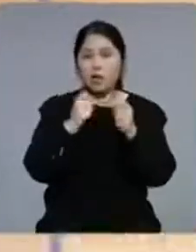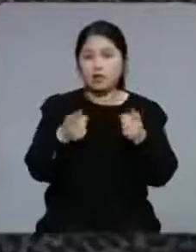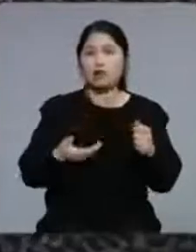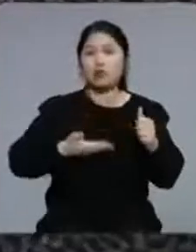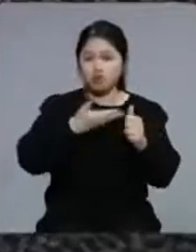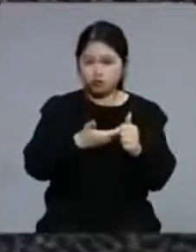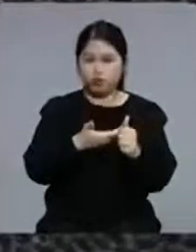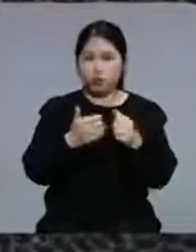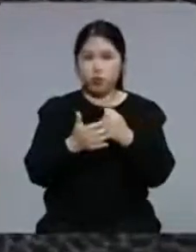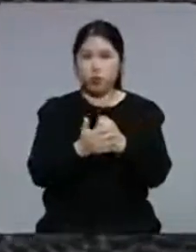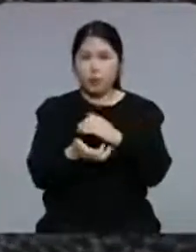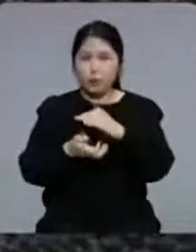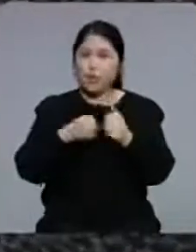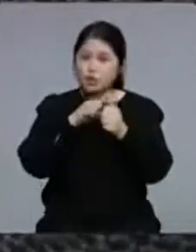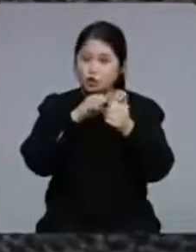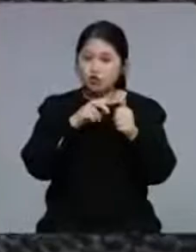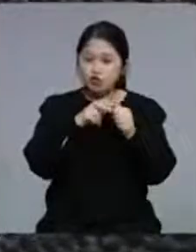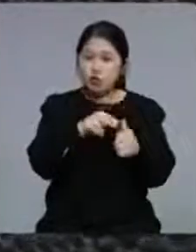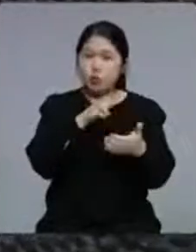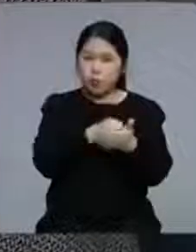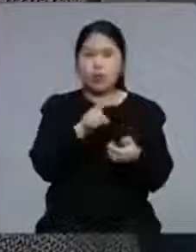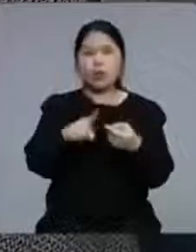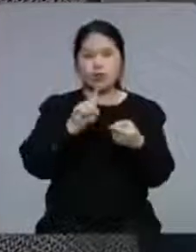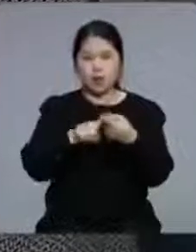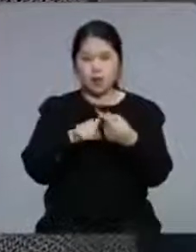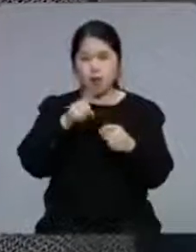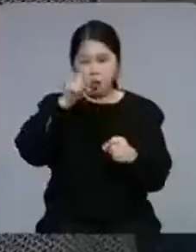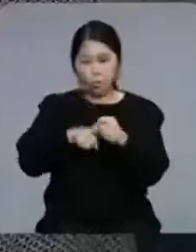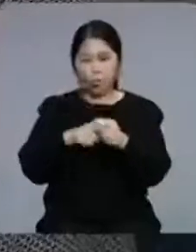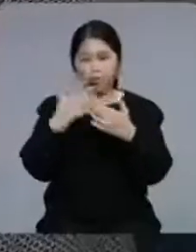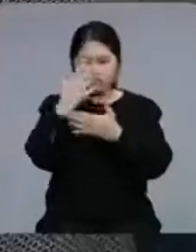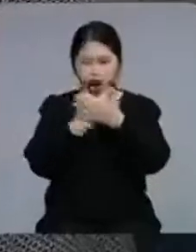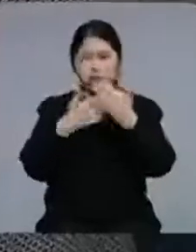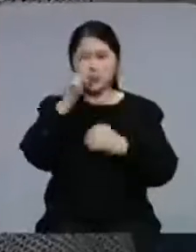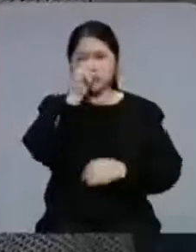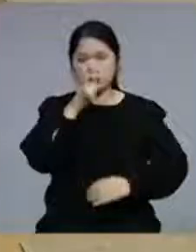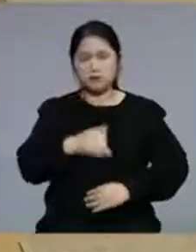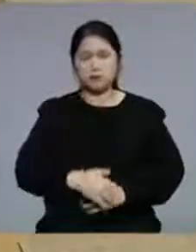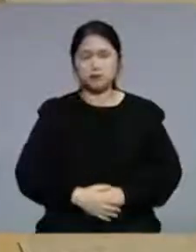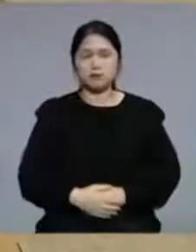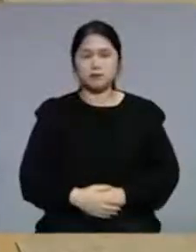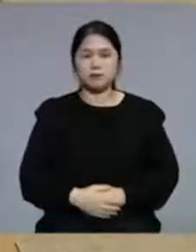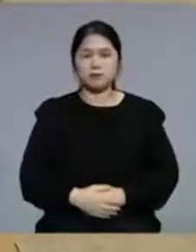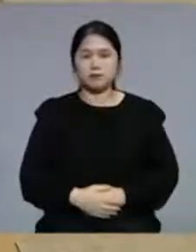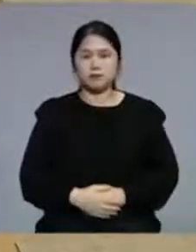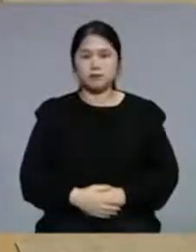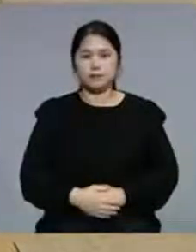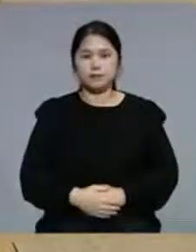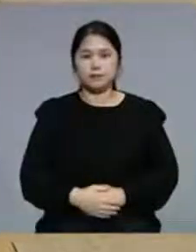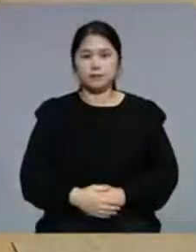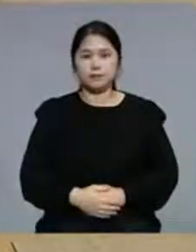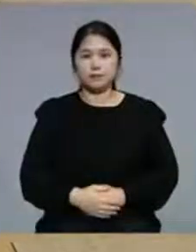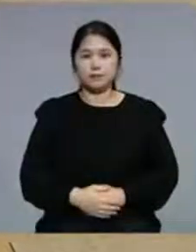위한 예비후보 등록 제도가 취지를 잃고 있습니다. KBS 뉴스 이수진입니다.